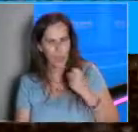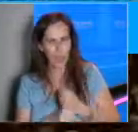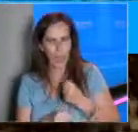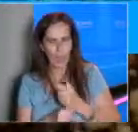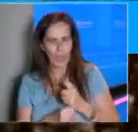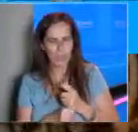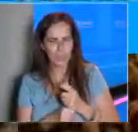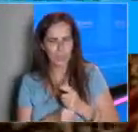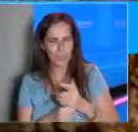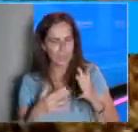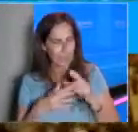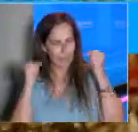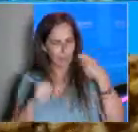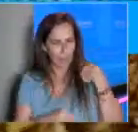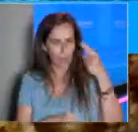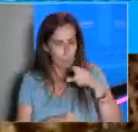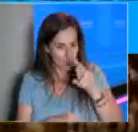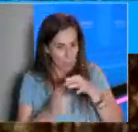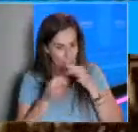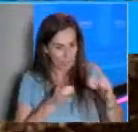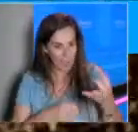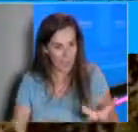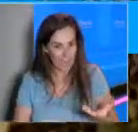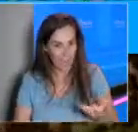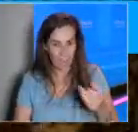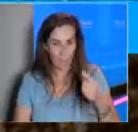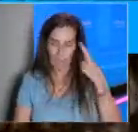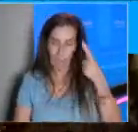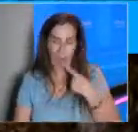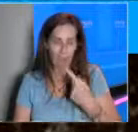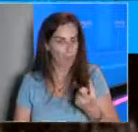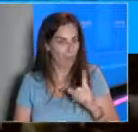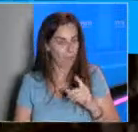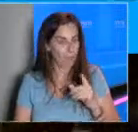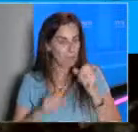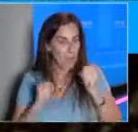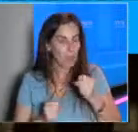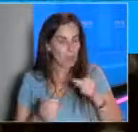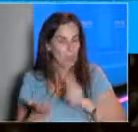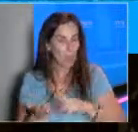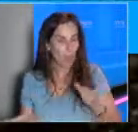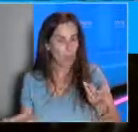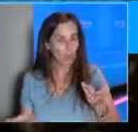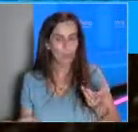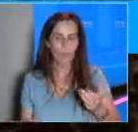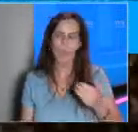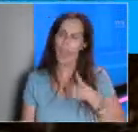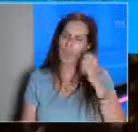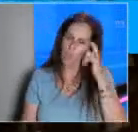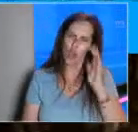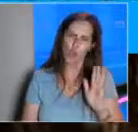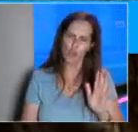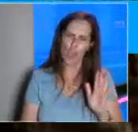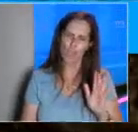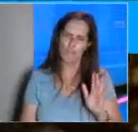מפקד למפגינים, ואני לא יודע שאין שם פריפריה. זה דעה פופולרית להגיד את זה, אבל אתה יודע, אין לנו שם התפלגות. אני חושב,